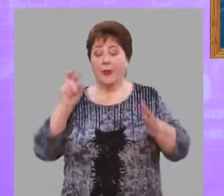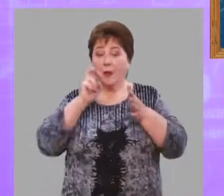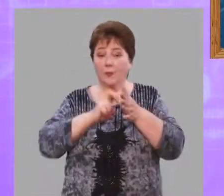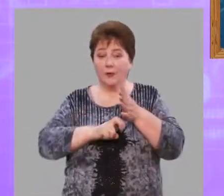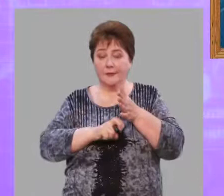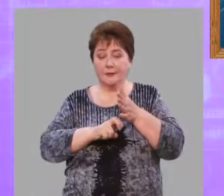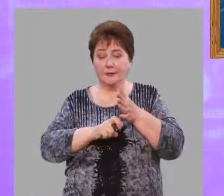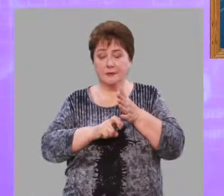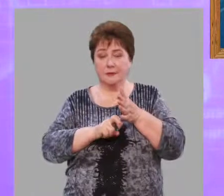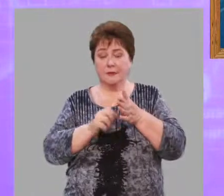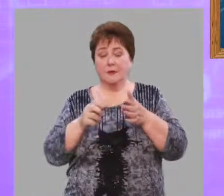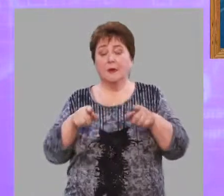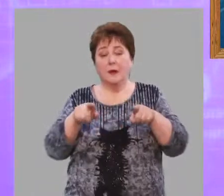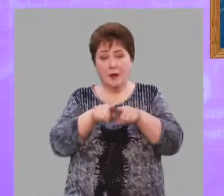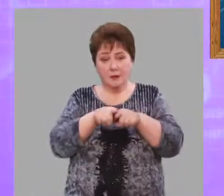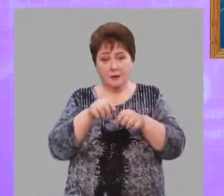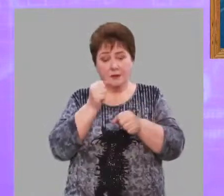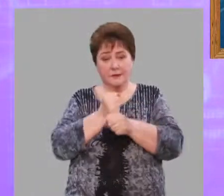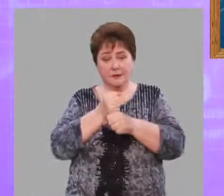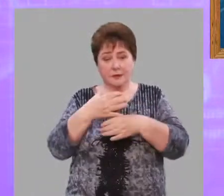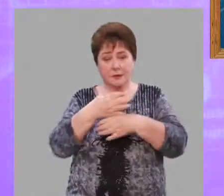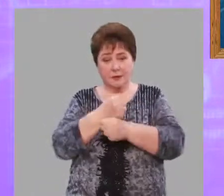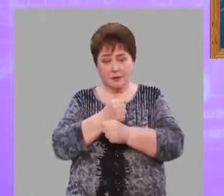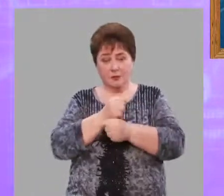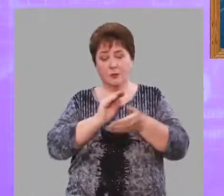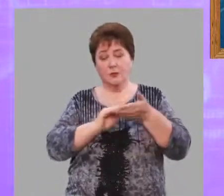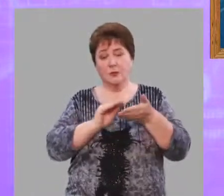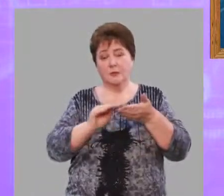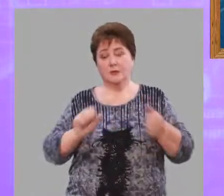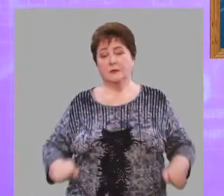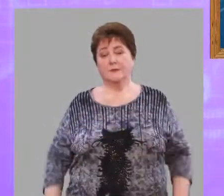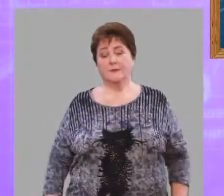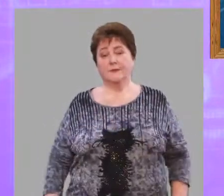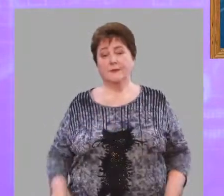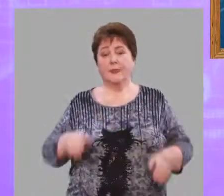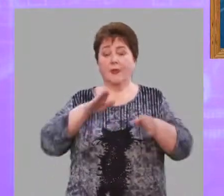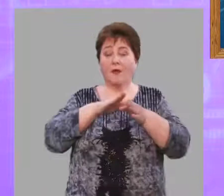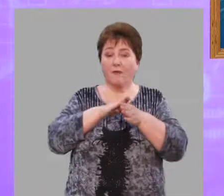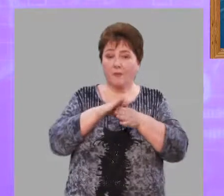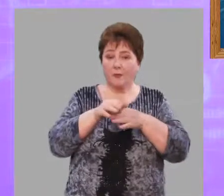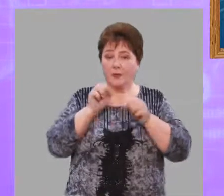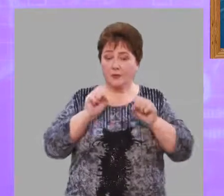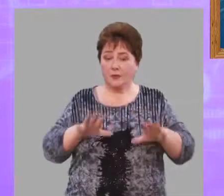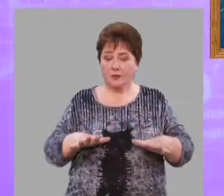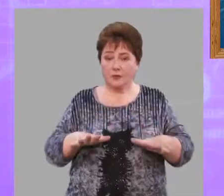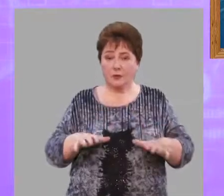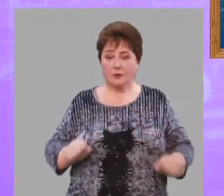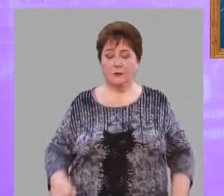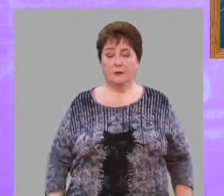Проверьте, так ли вы сделали краткую запись и выполнили решение.